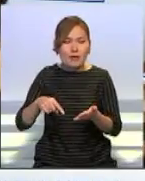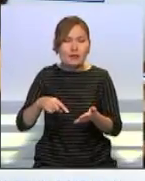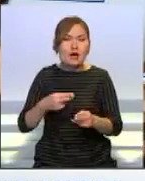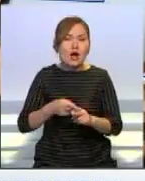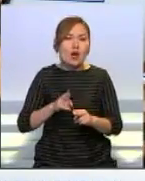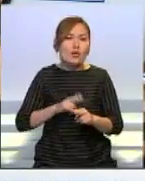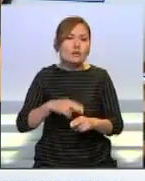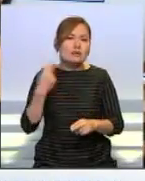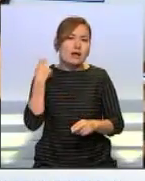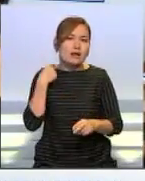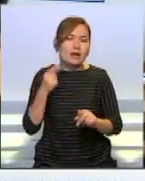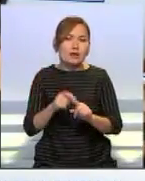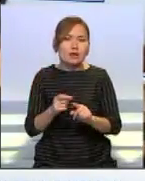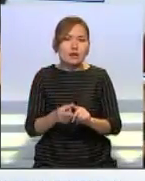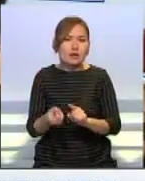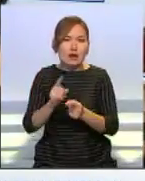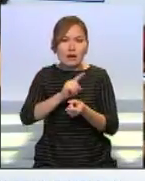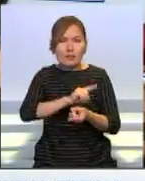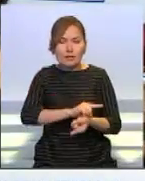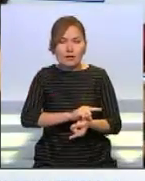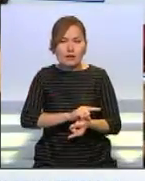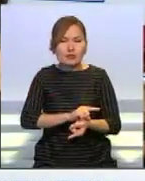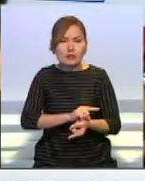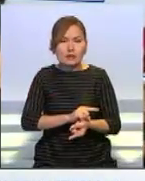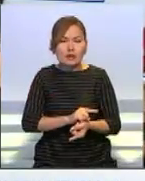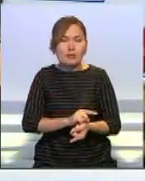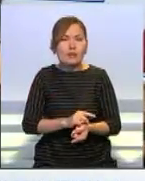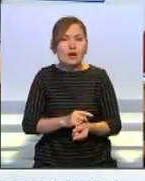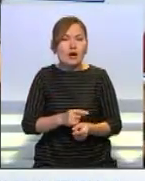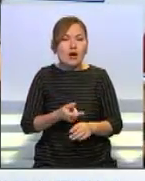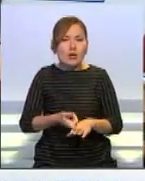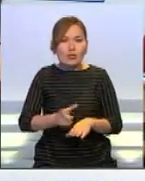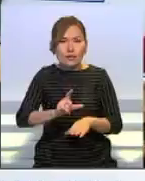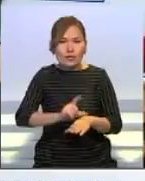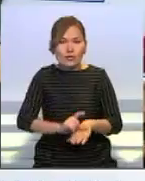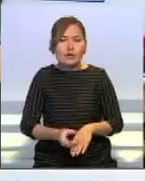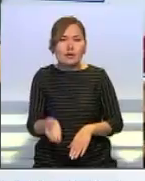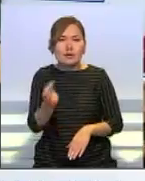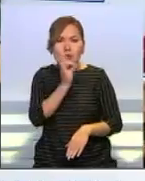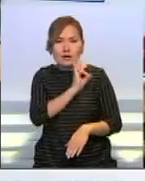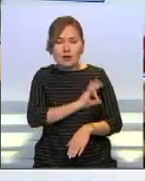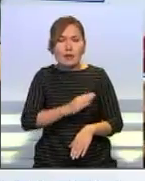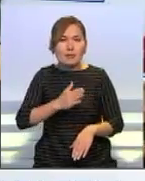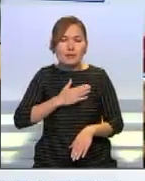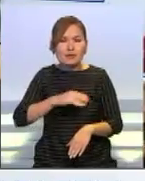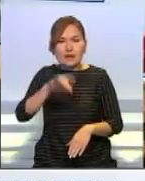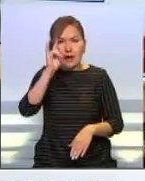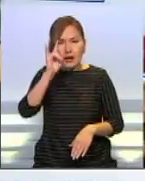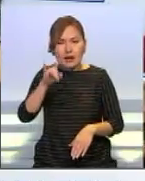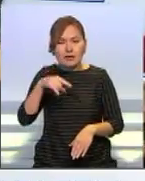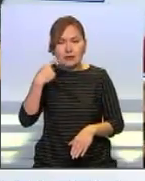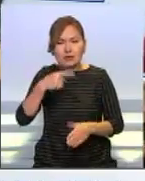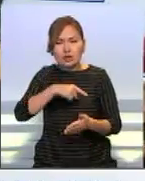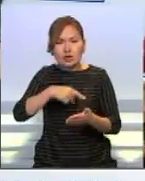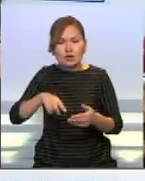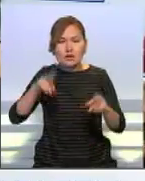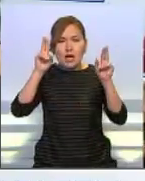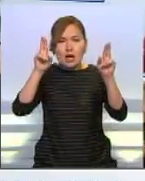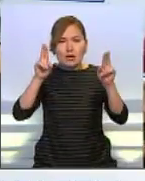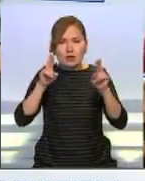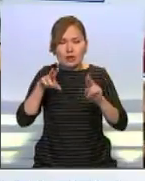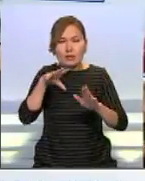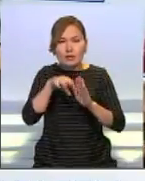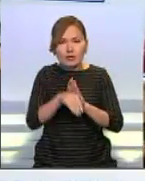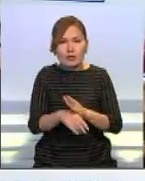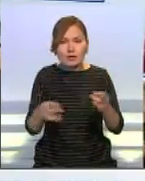өзара ықпалдасуын таңбалауына кәдеге жарайтындай қылып емле ережесін түзу мәселесі тұр. Бұған